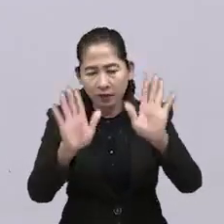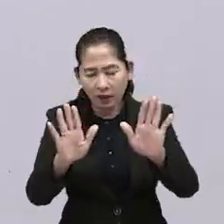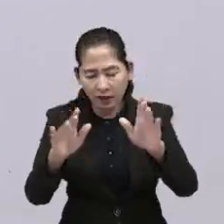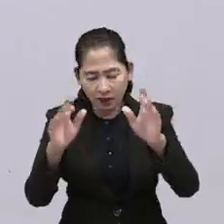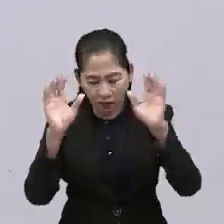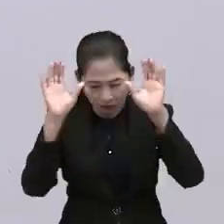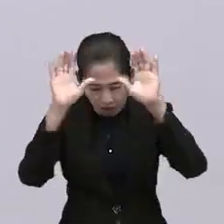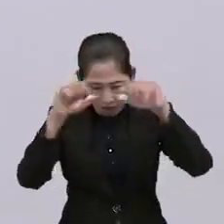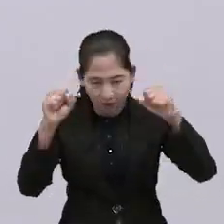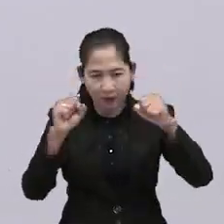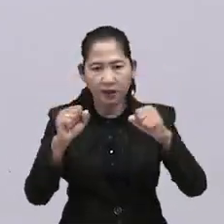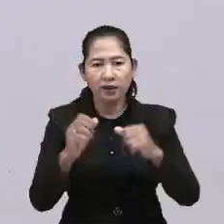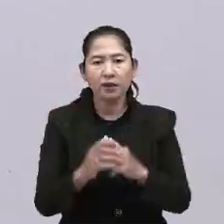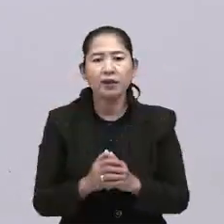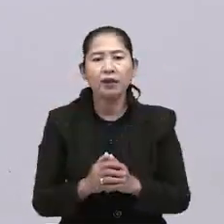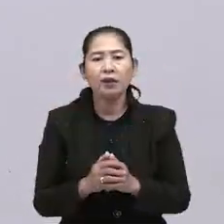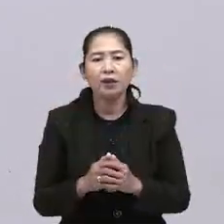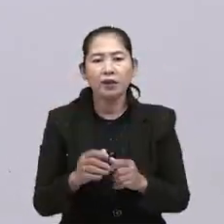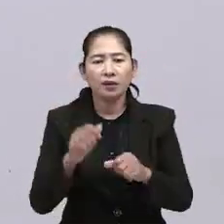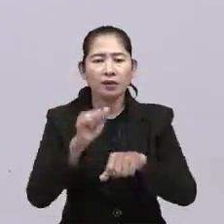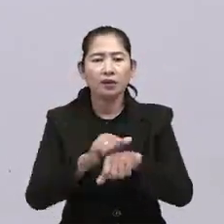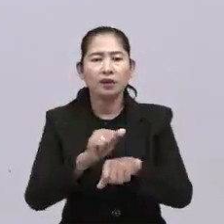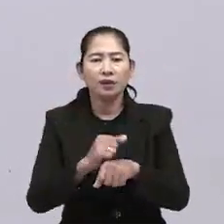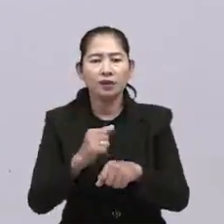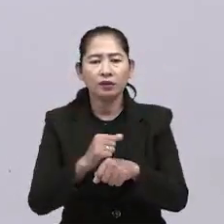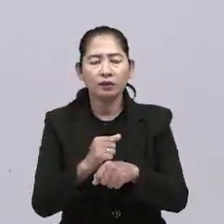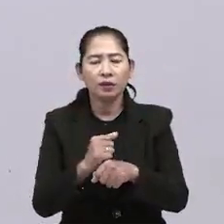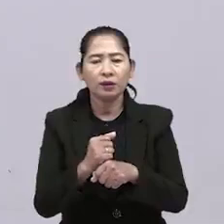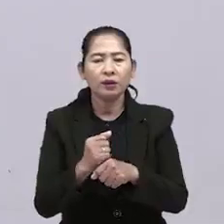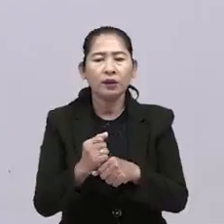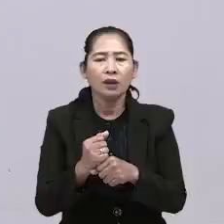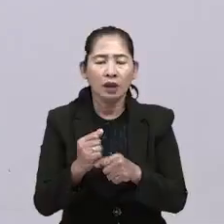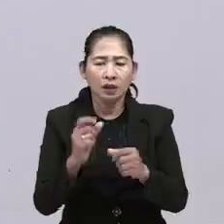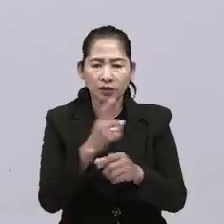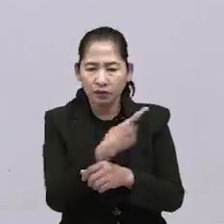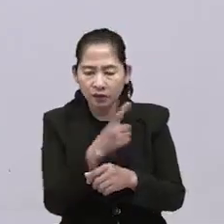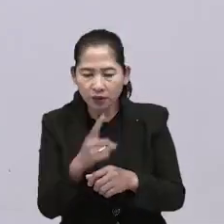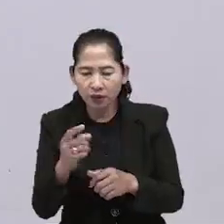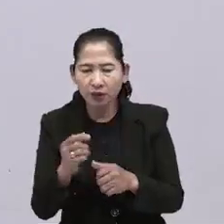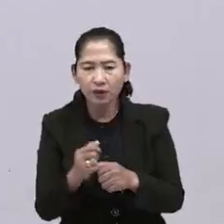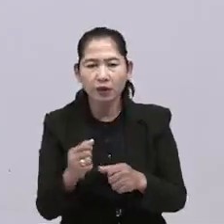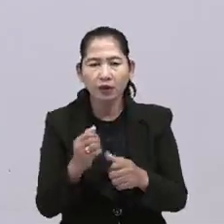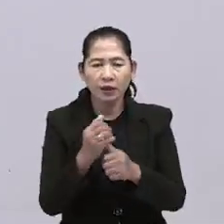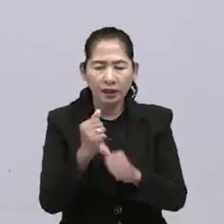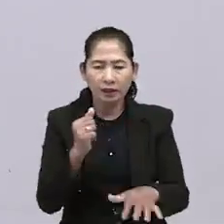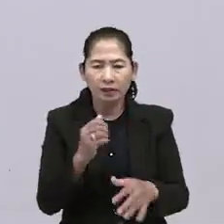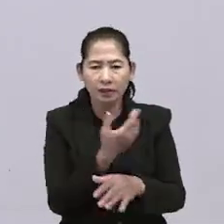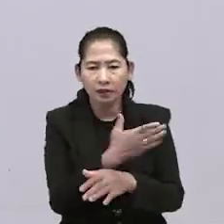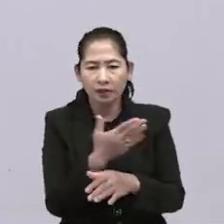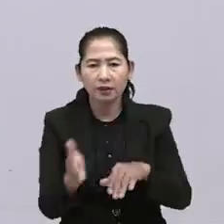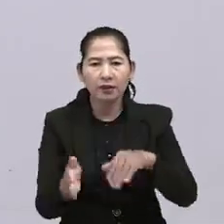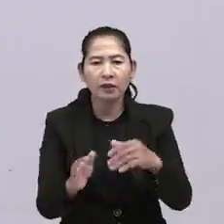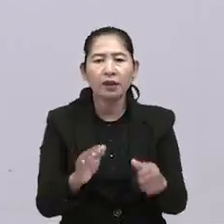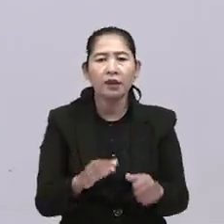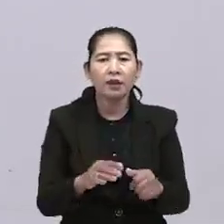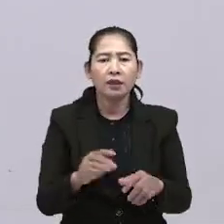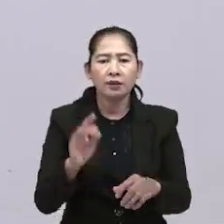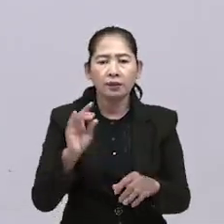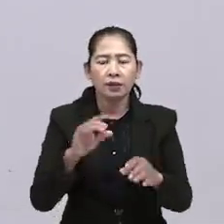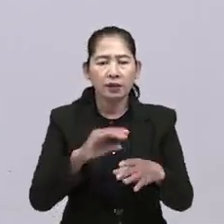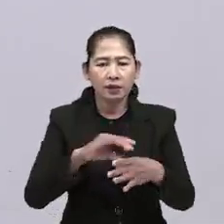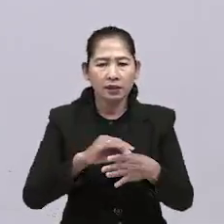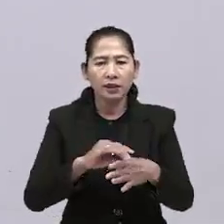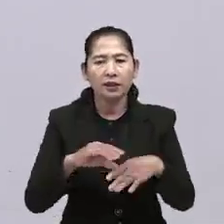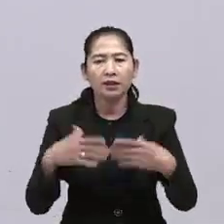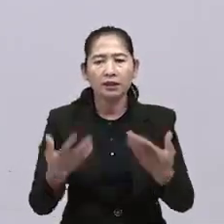ក់ភ្ជួរខោអាវភ្ជួរអីអញ្ចឹងណាចាឆ្អឹងវាធ្វើជីលាមកវាធ្វើជីចាហើយពេលដែលស្លាប់ទៅទៀតគឺអាចផ្ដល់សាច់ផ្ដល់អីអញ្ចឹ